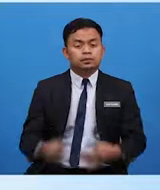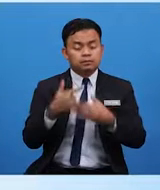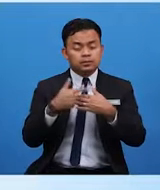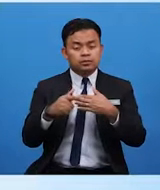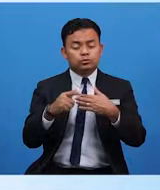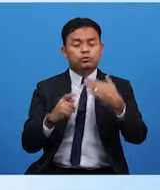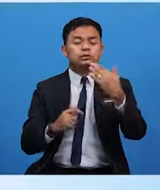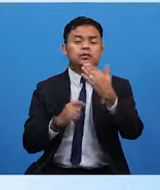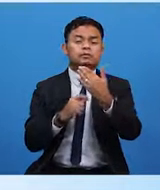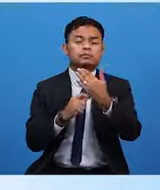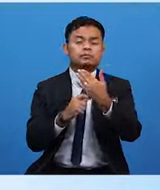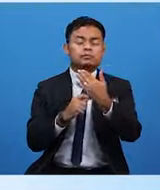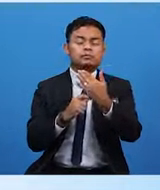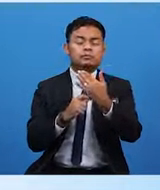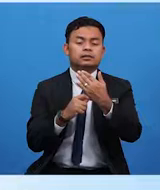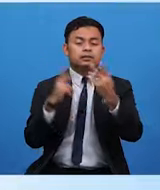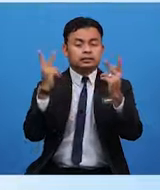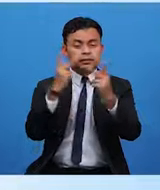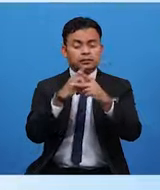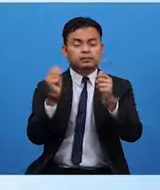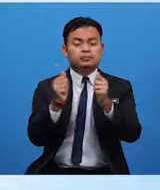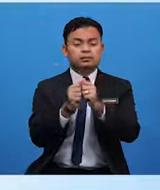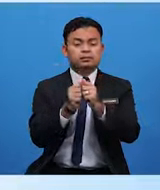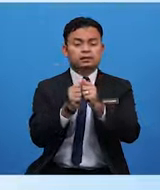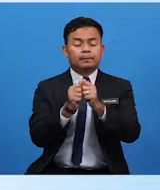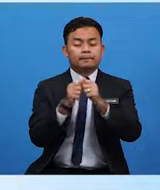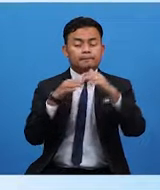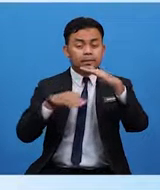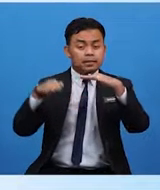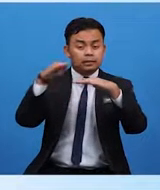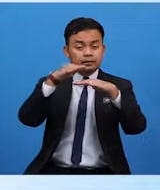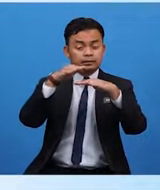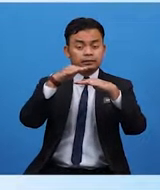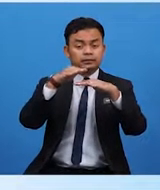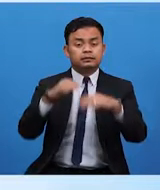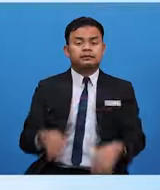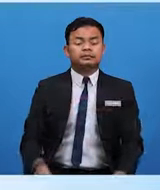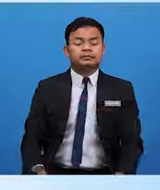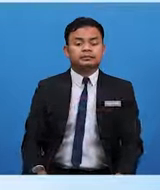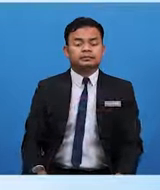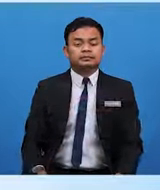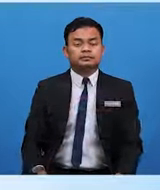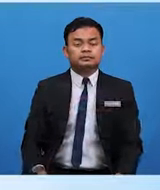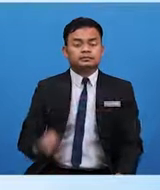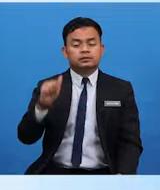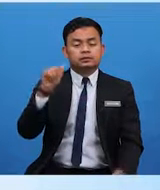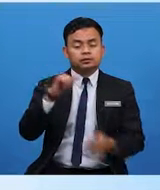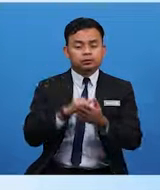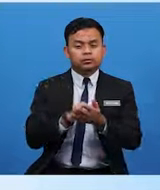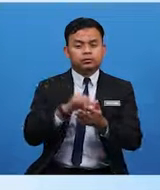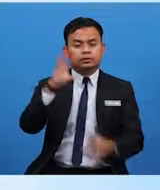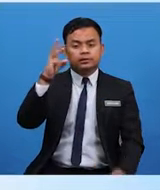hasil darah dengan pengangkut yaitu 16 + 3